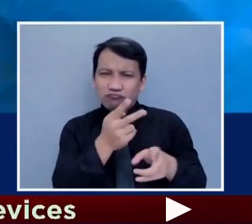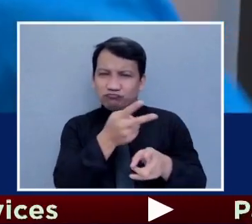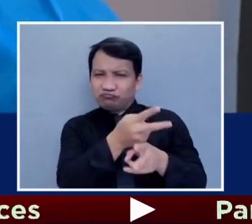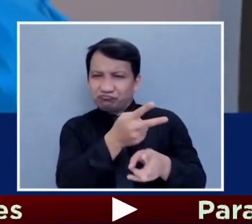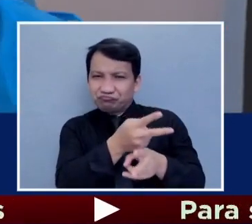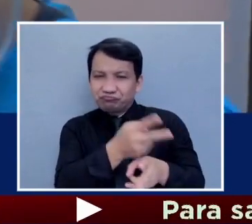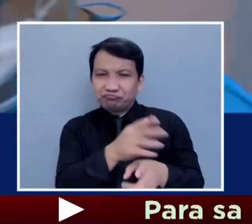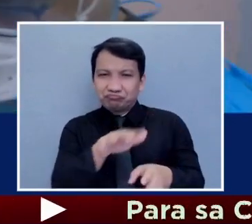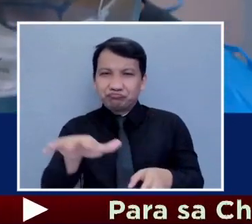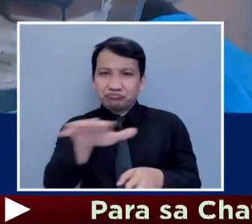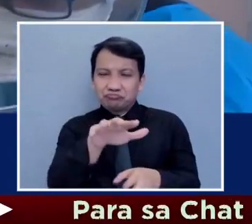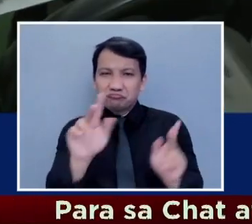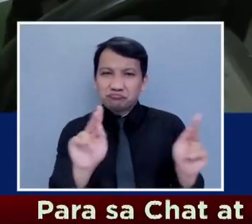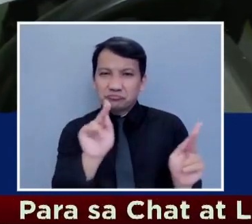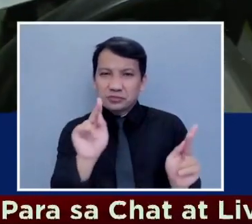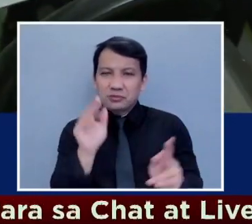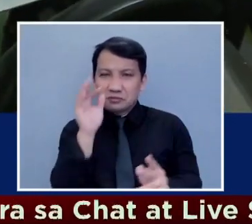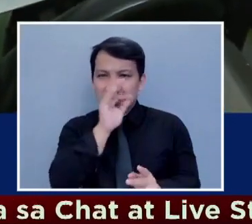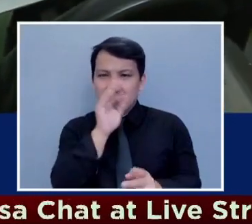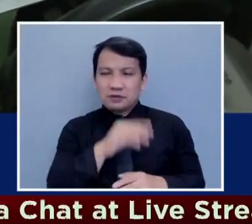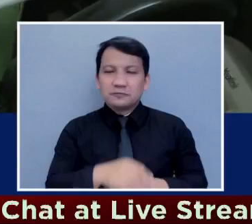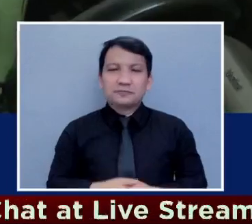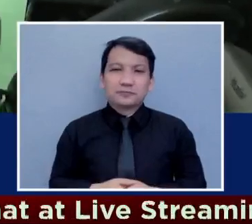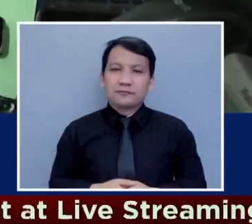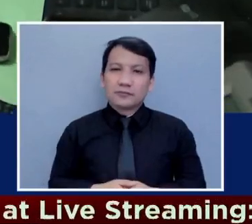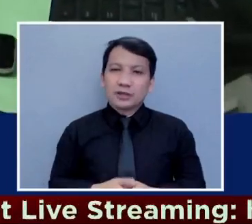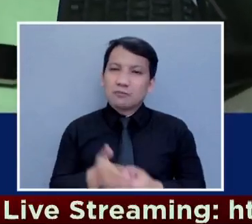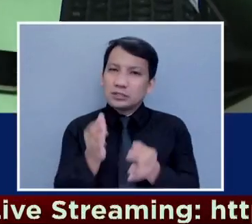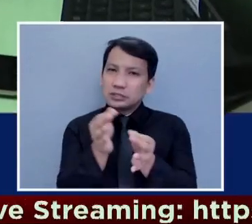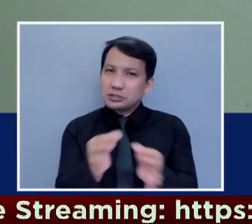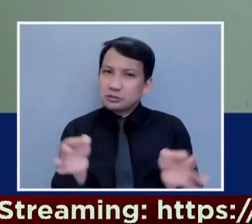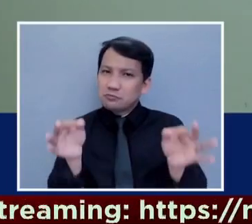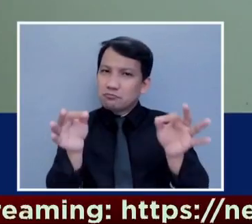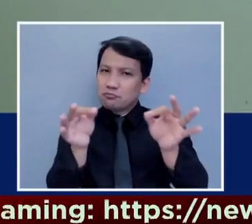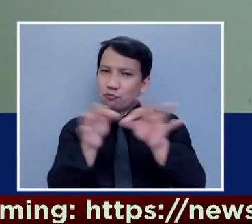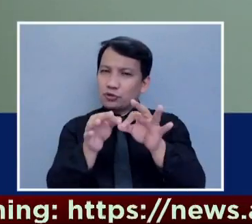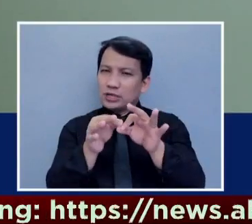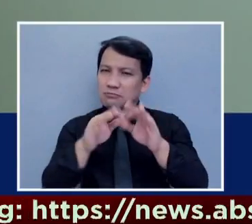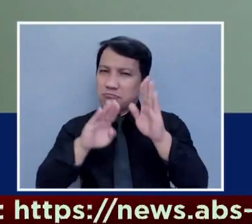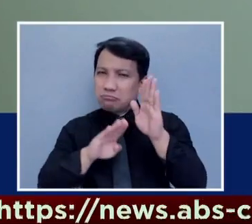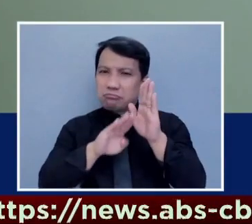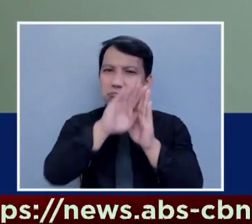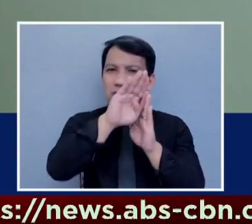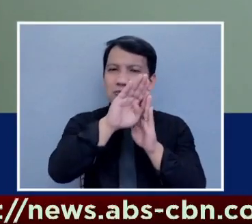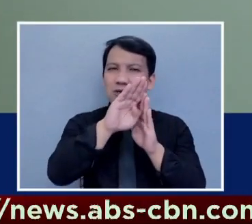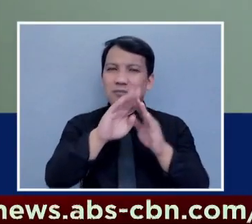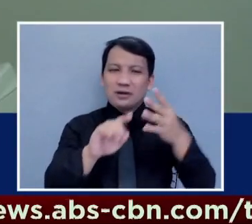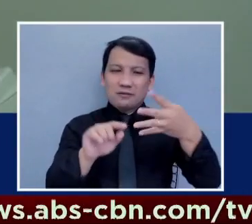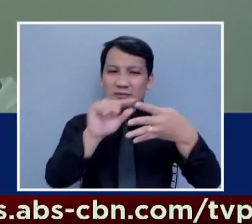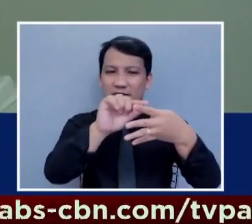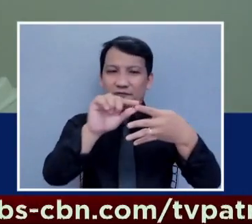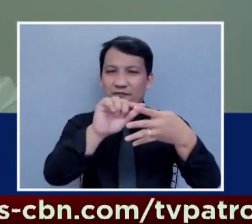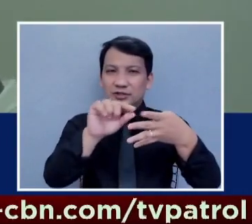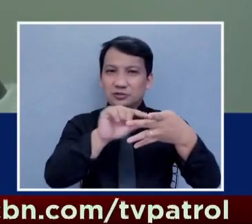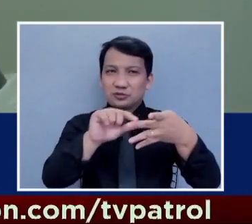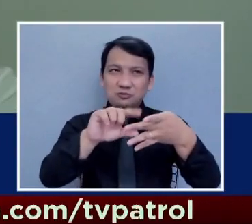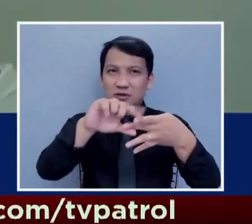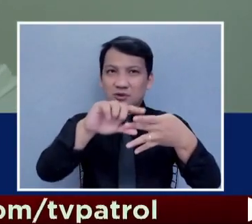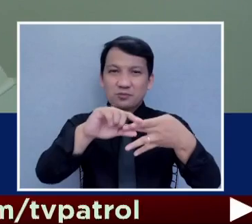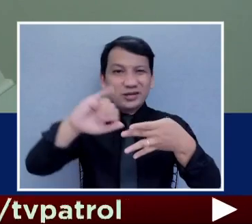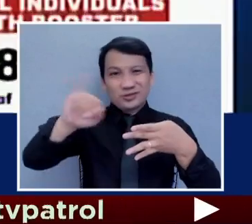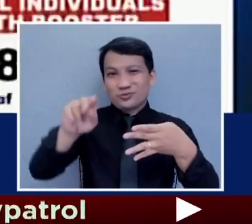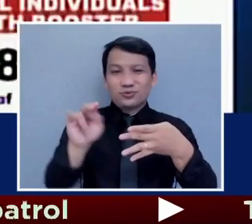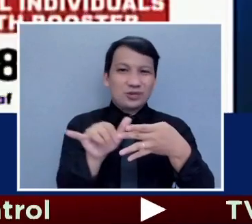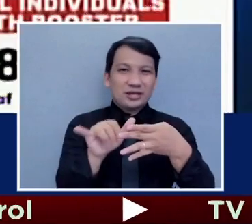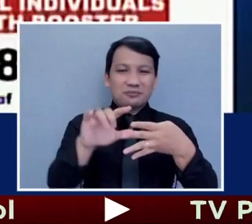natin. Tingin ni Professor David, maaaring mangyari ang peak sa una o ikalawang linggo ng Hulyo. Mataas,